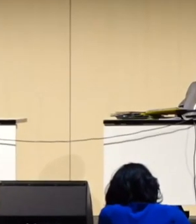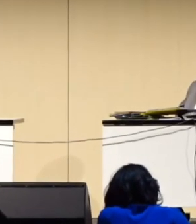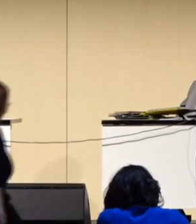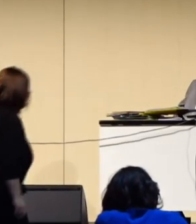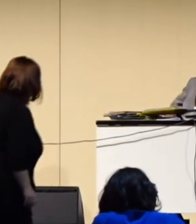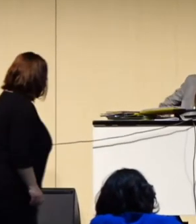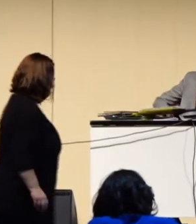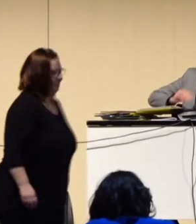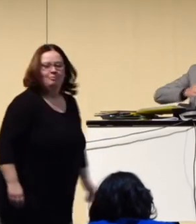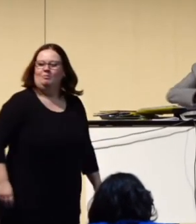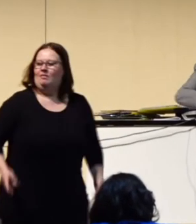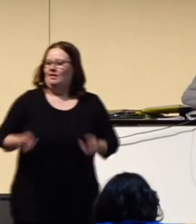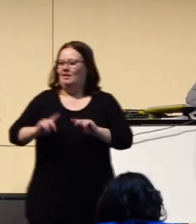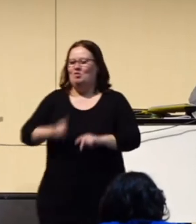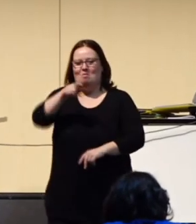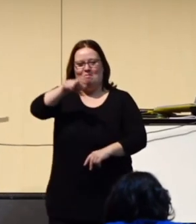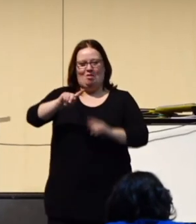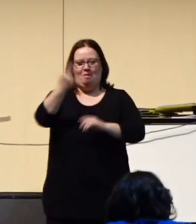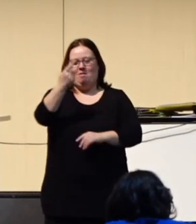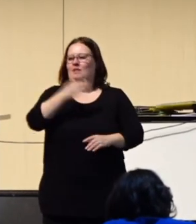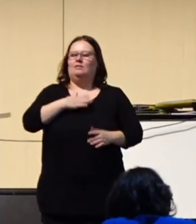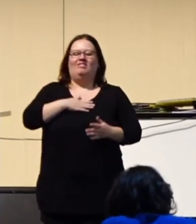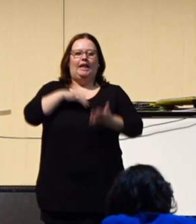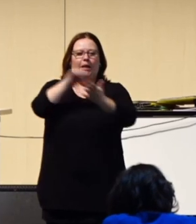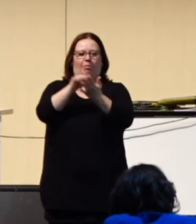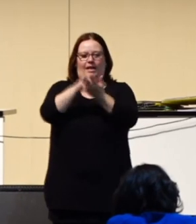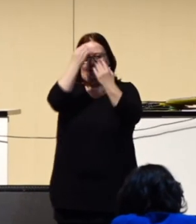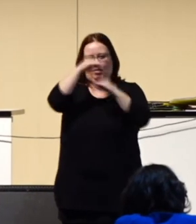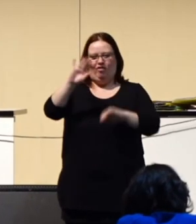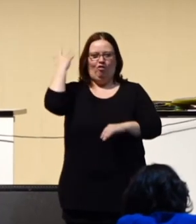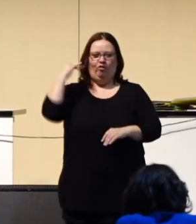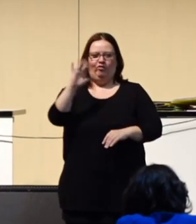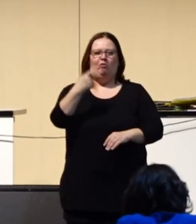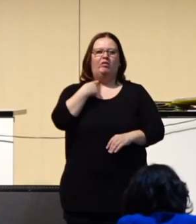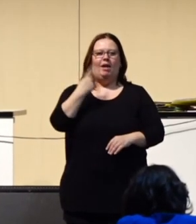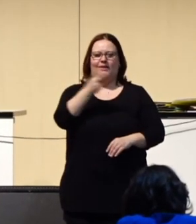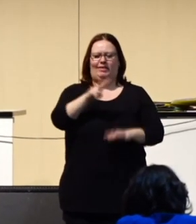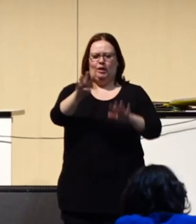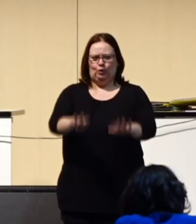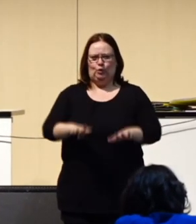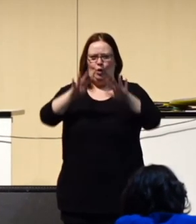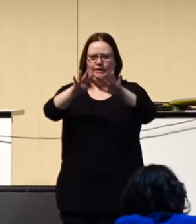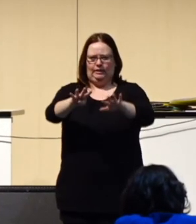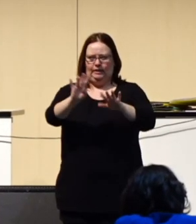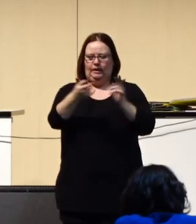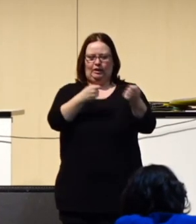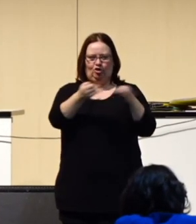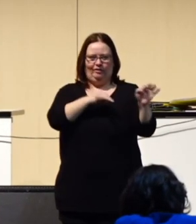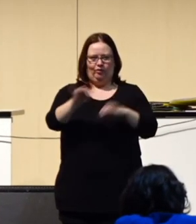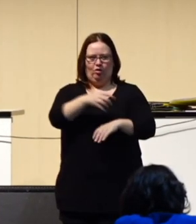Sehr geehrter Herr Oberbürgermeister, laut einer Pressemitteilung vom 5. Mai 2019 haben Sie mit dem